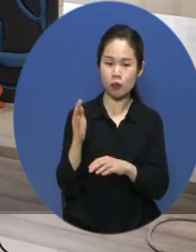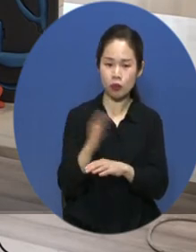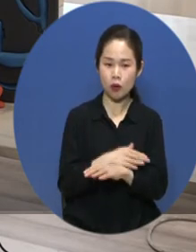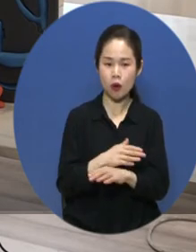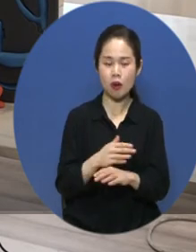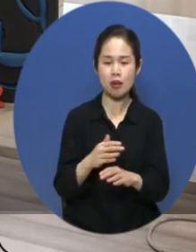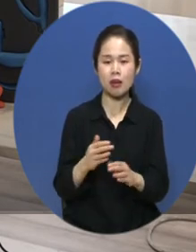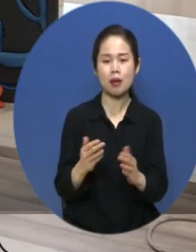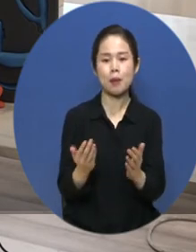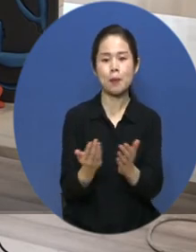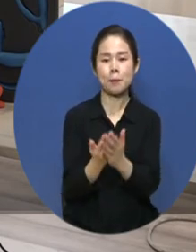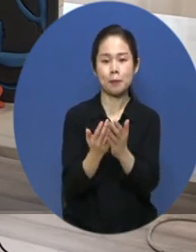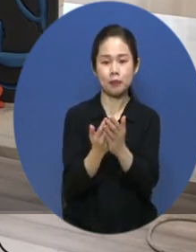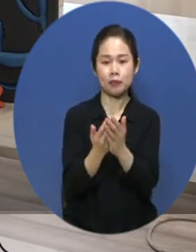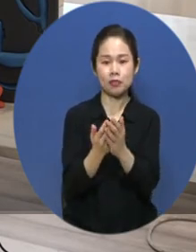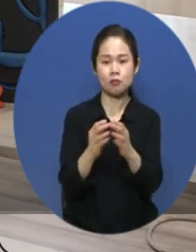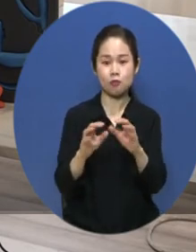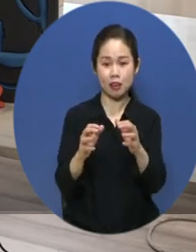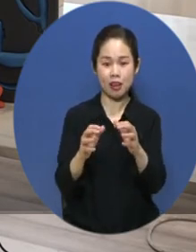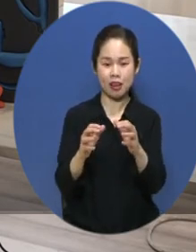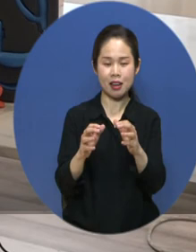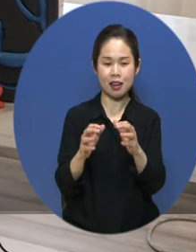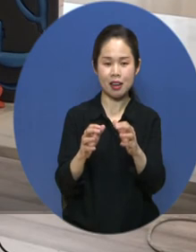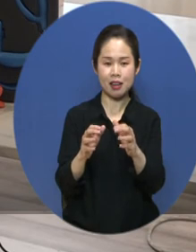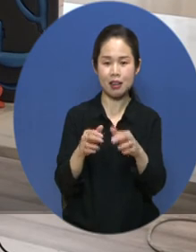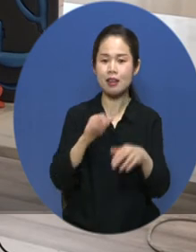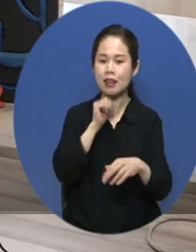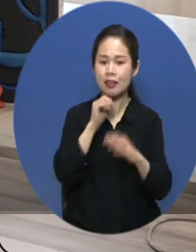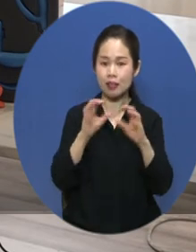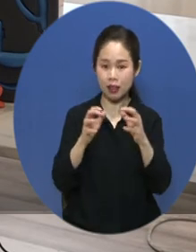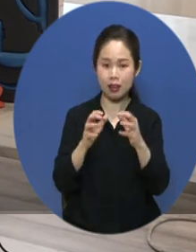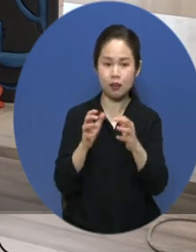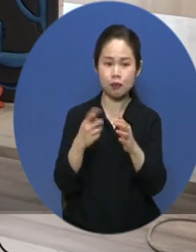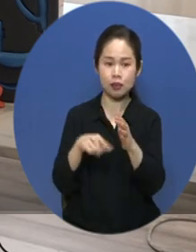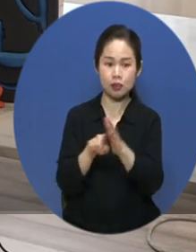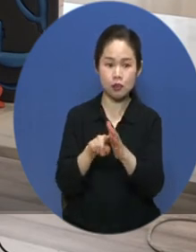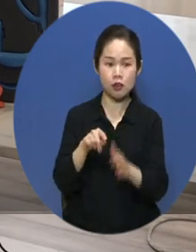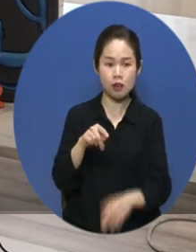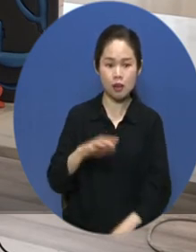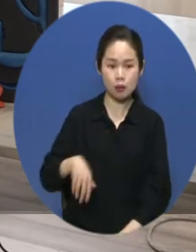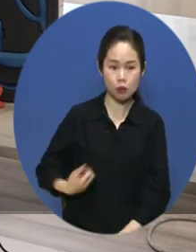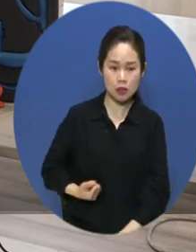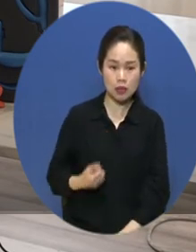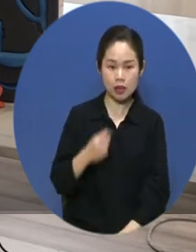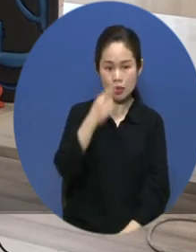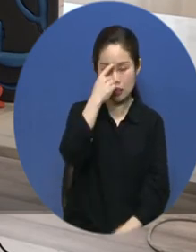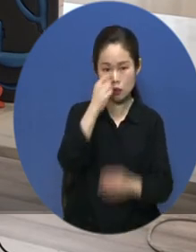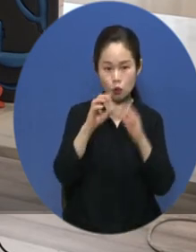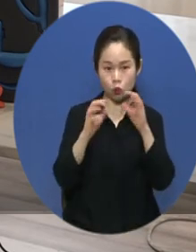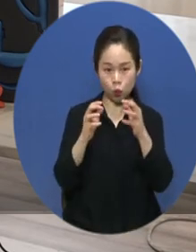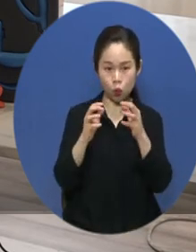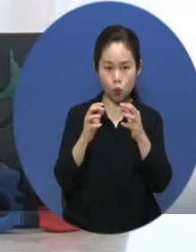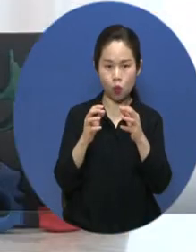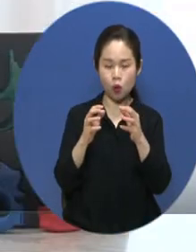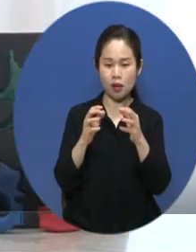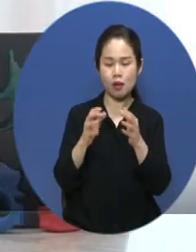하고 있어요. 그래서 캄보디아나 인도에도 이 보조기구를 제공을 했고요. 그리고 보급하고 있는데